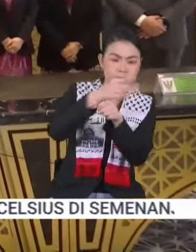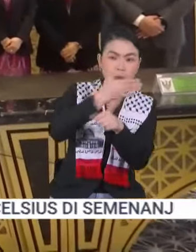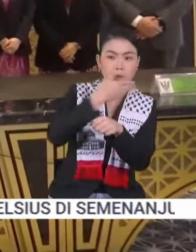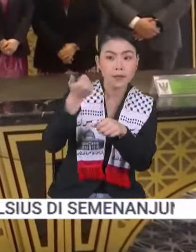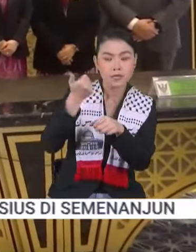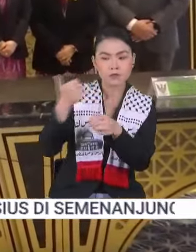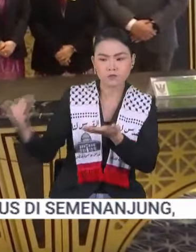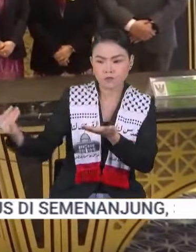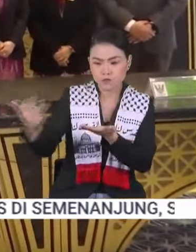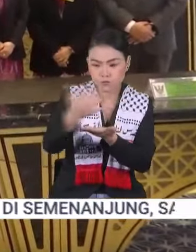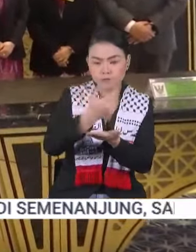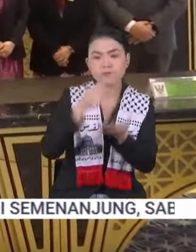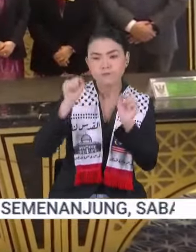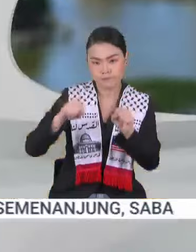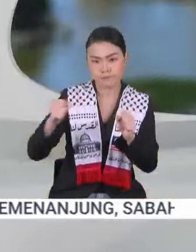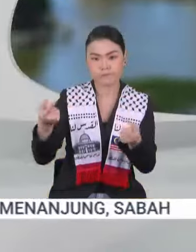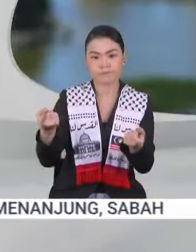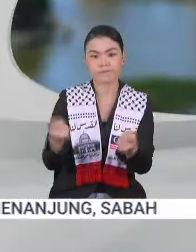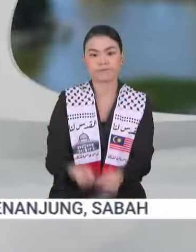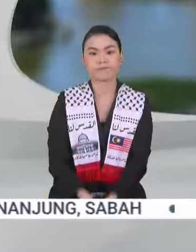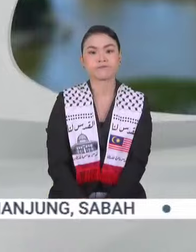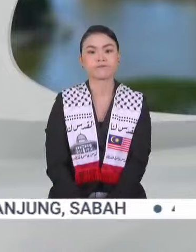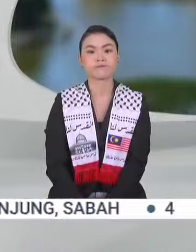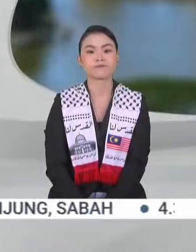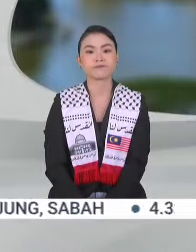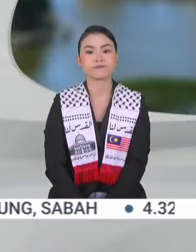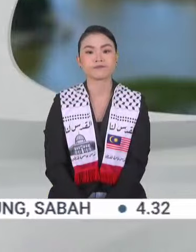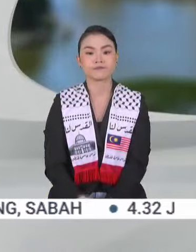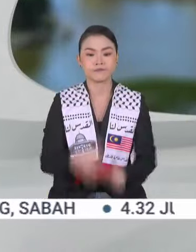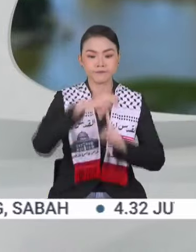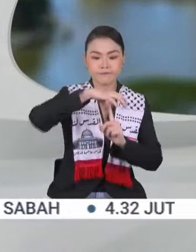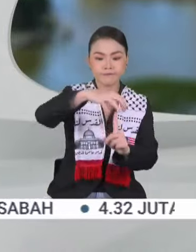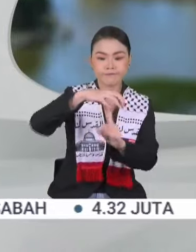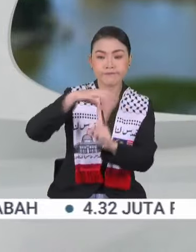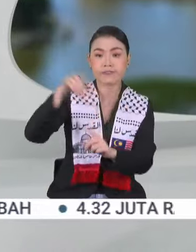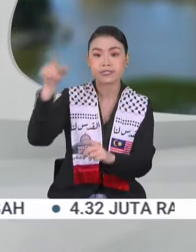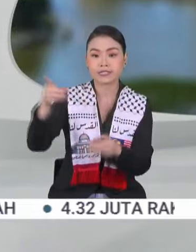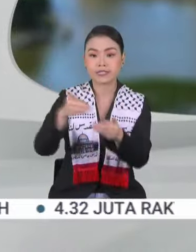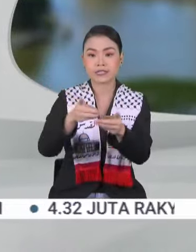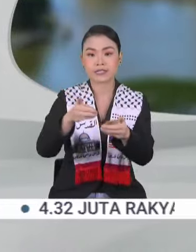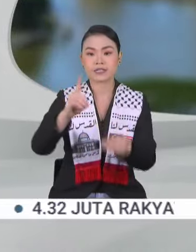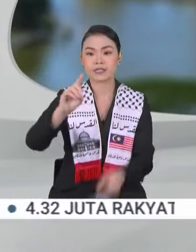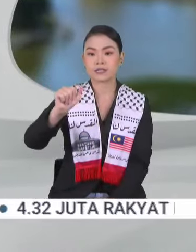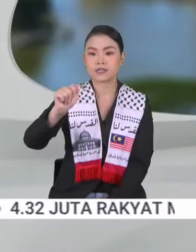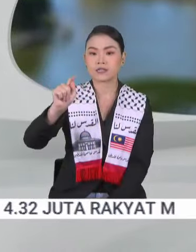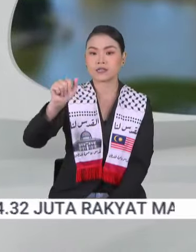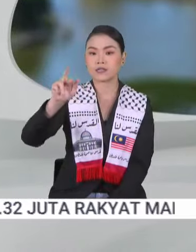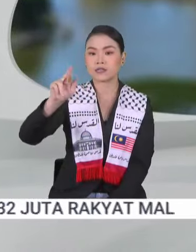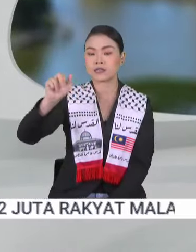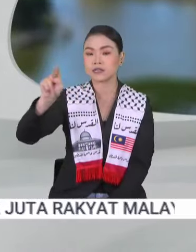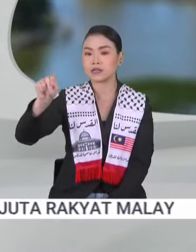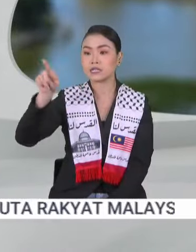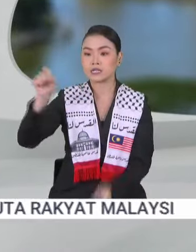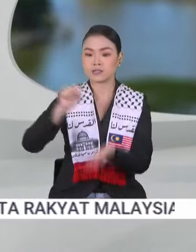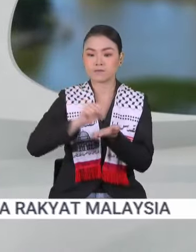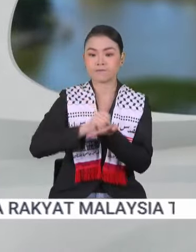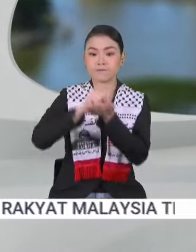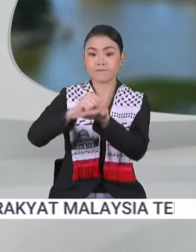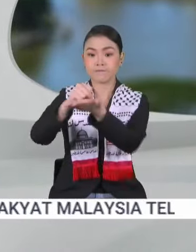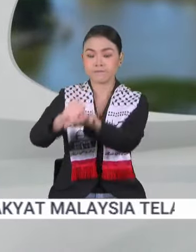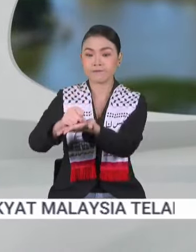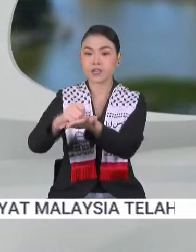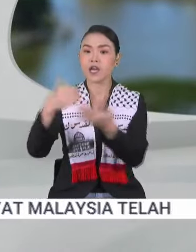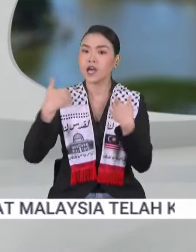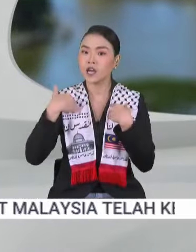kutipan dapat dilakan bazar Ramadan di dataran Tun tuanku bujang fasa du di Sibu membawakan